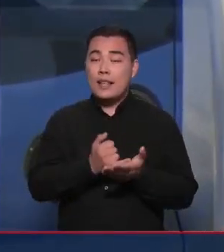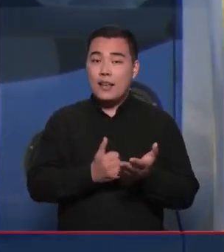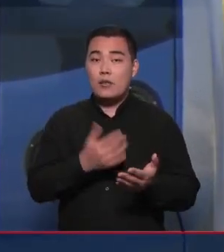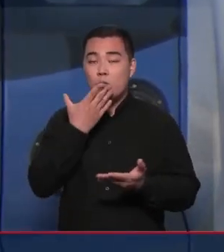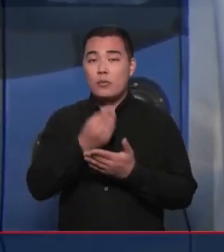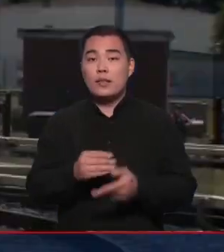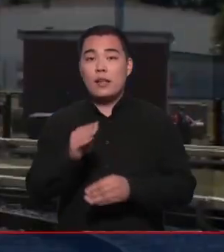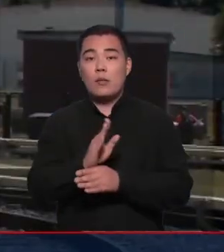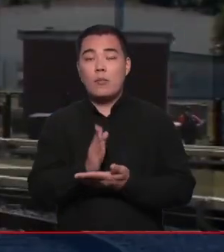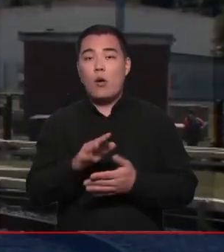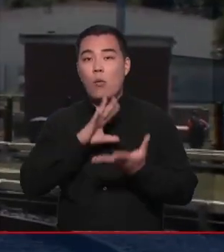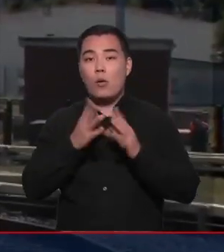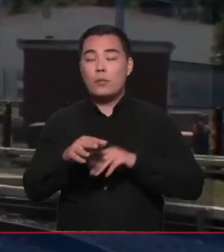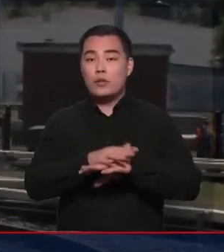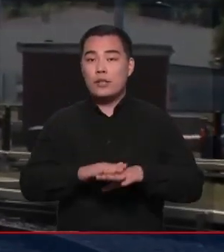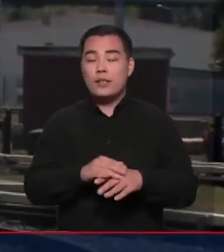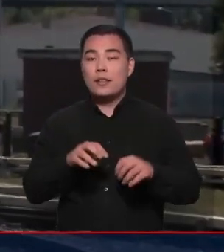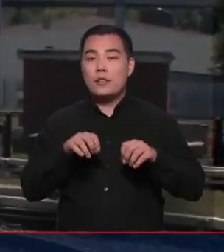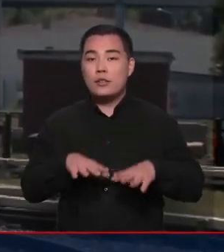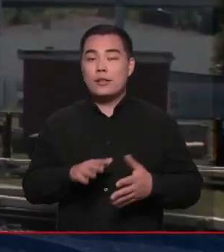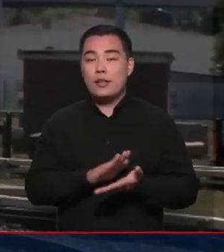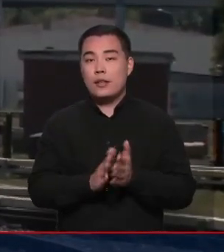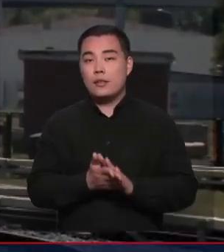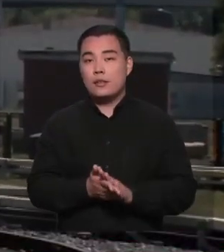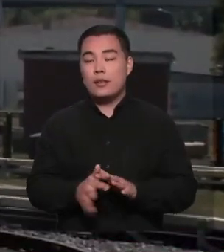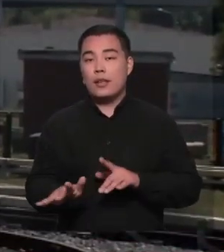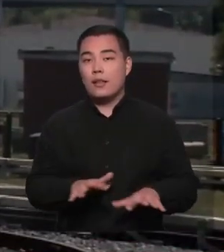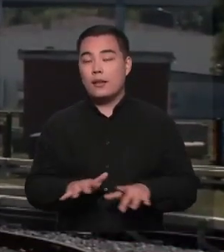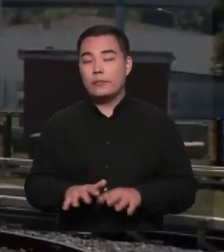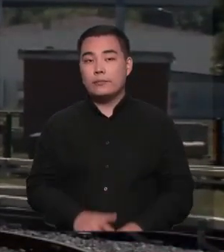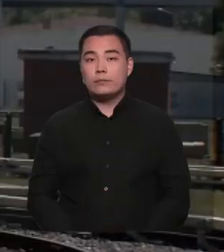вносит свой вклад в общее дело. Айман Каймулдина, Ерик Керимкулов, Жибек Жола, Алматы.